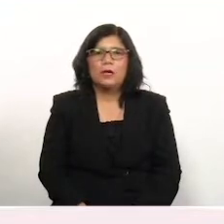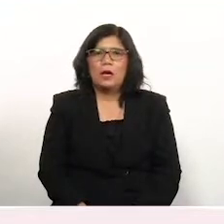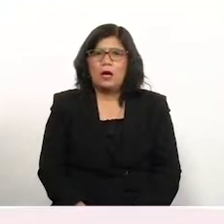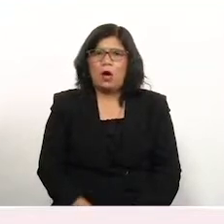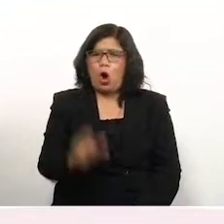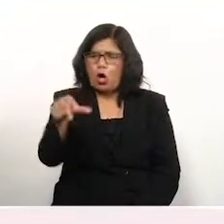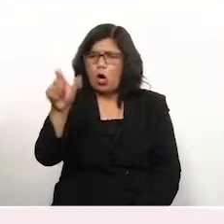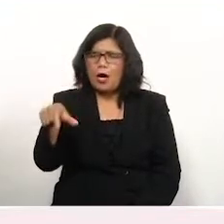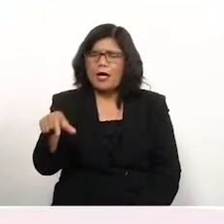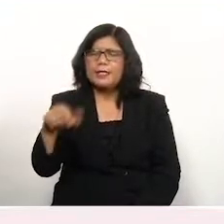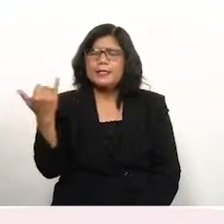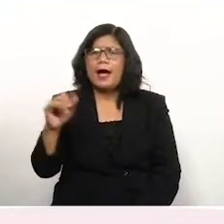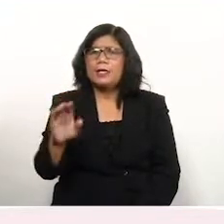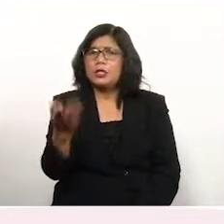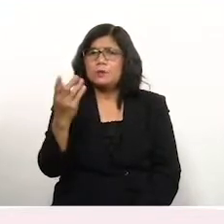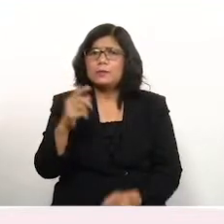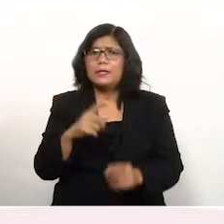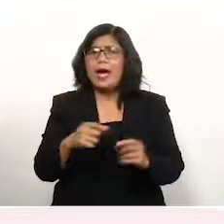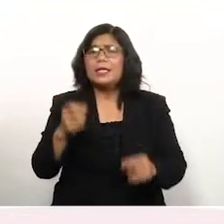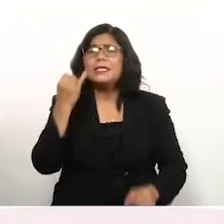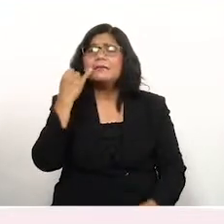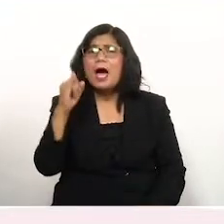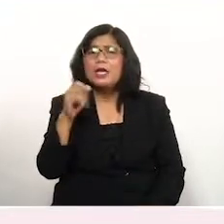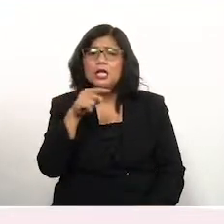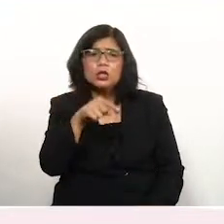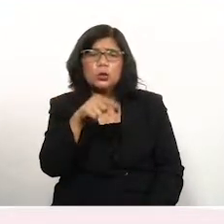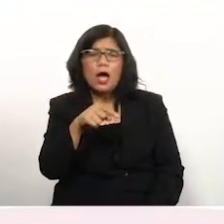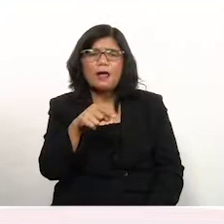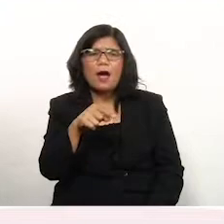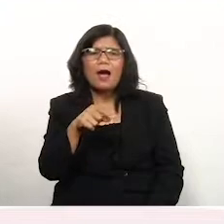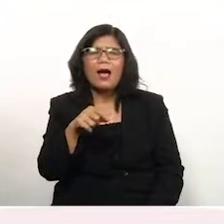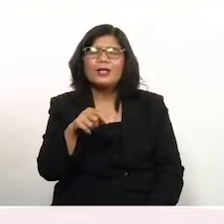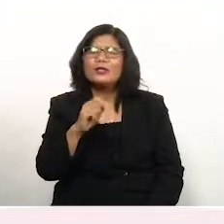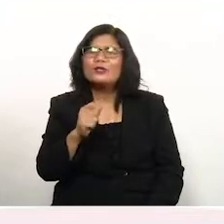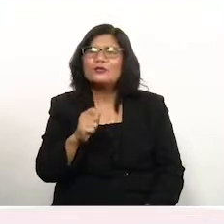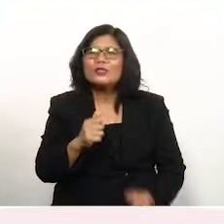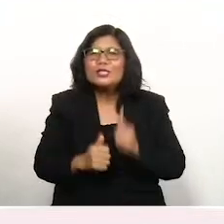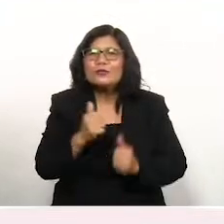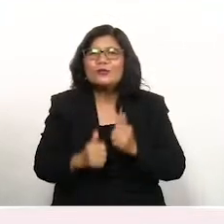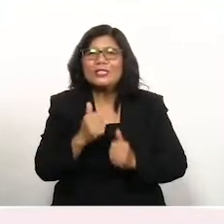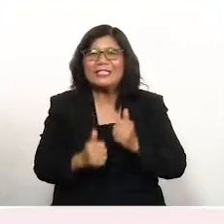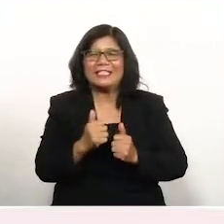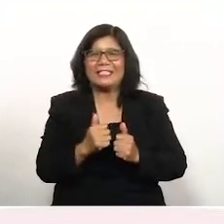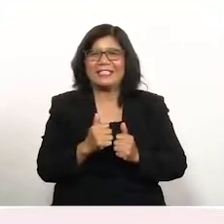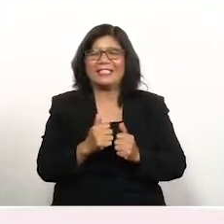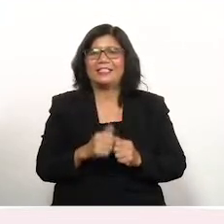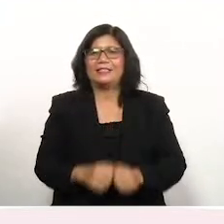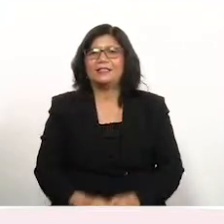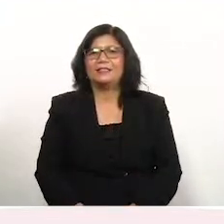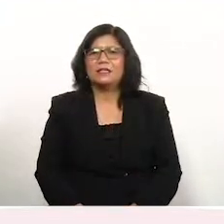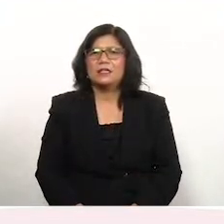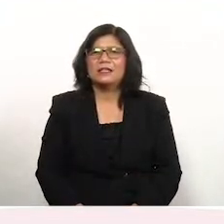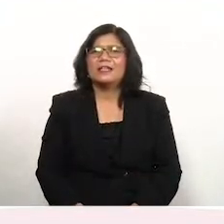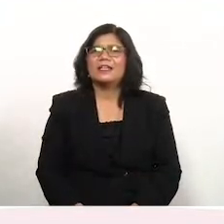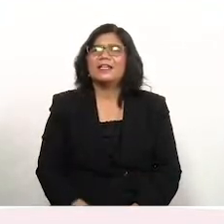Hai mereka yang hidup dari Man merekalah yang terus diuji mereka hidup dari